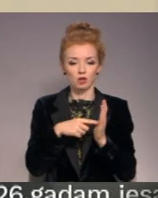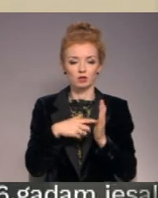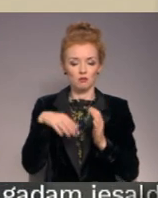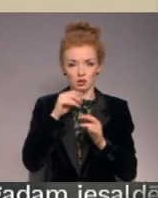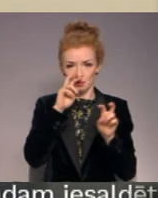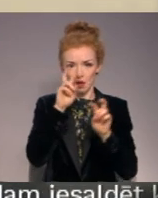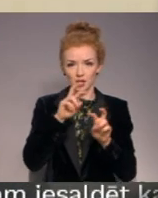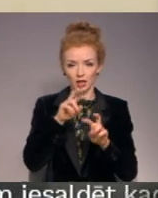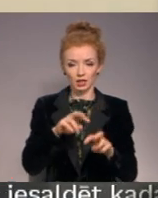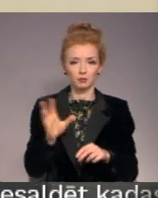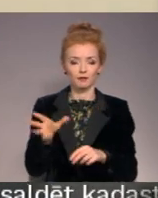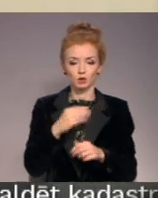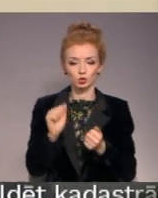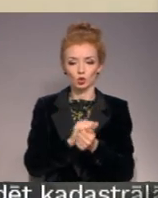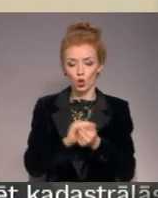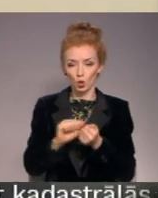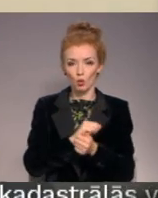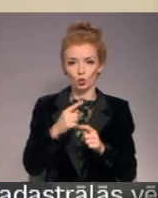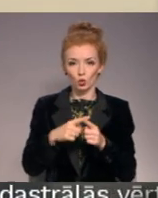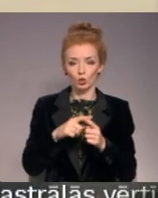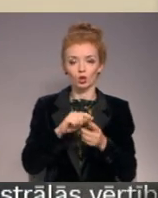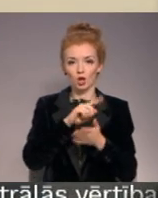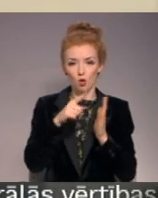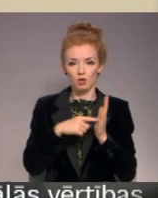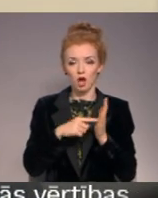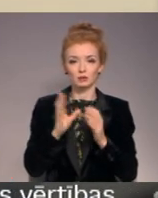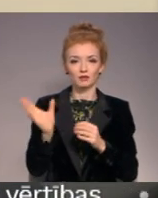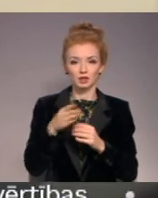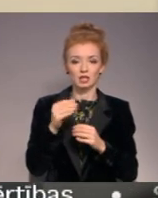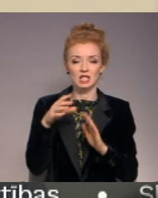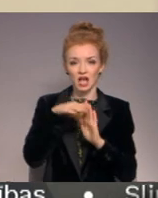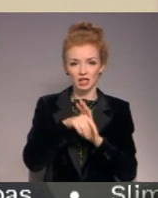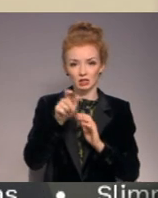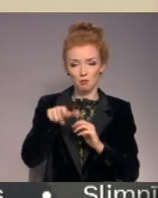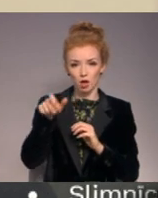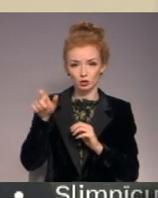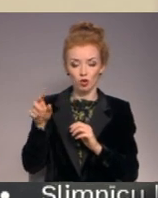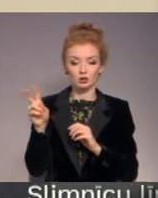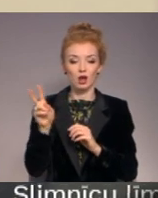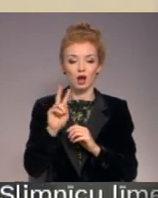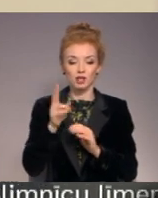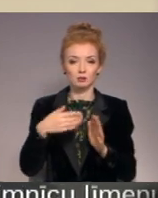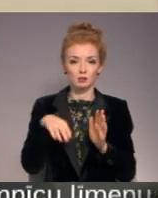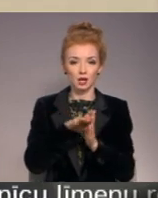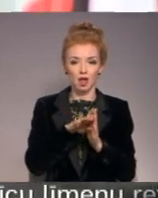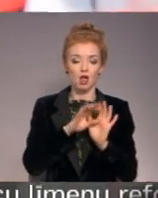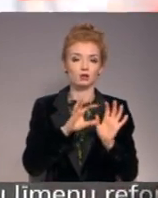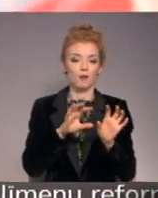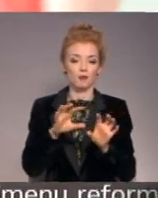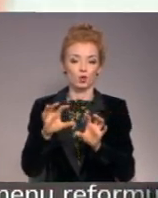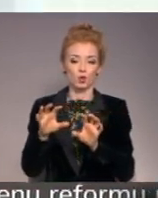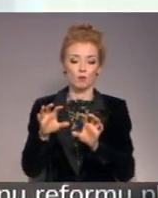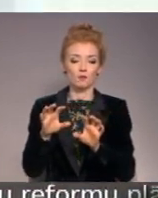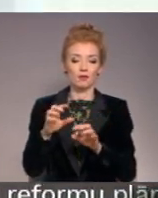Pārskatīsim visu dokumentāciju un izjautāsim visus iesaistītas personas, kas piedalījās aprūpē.